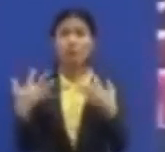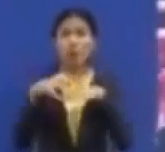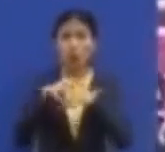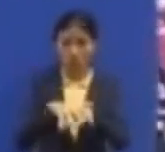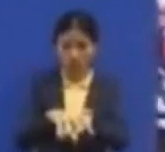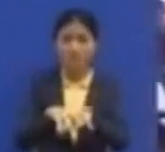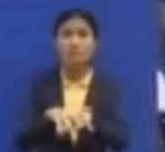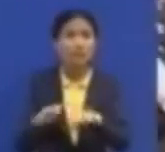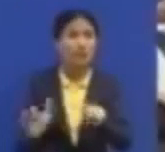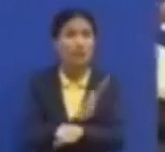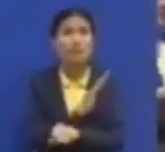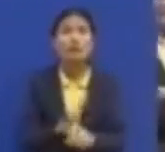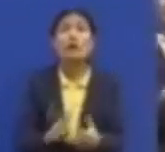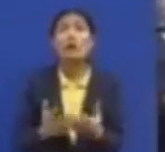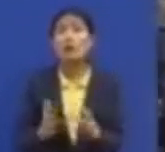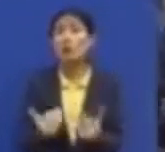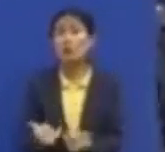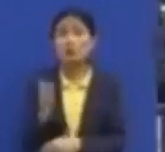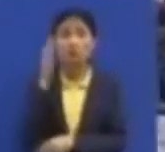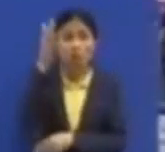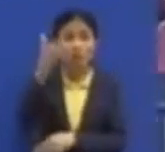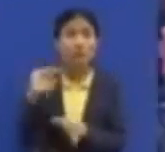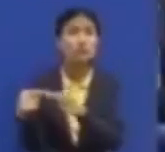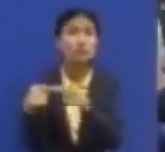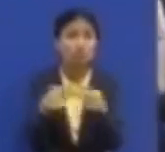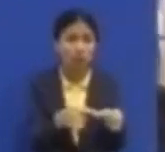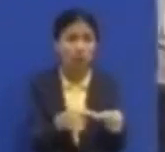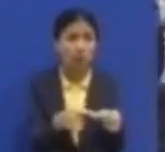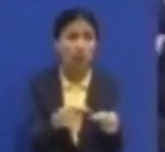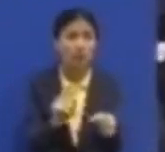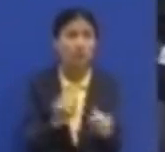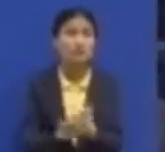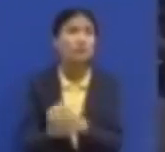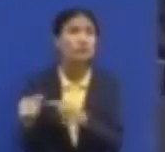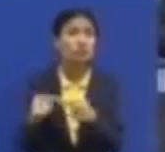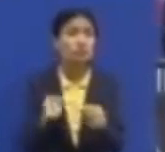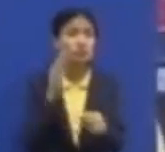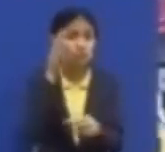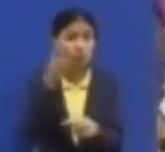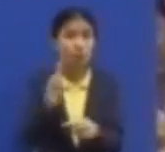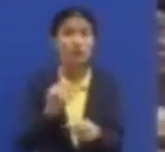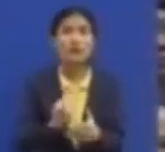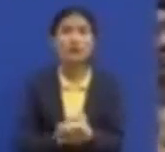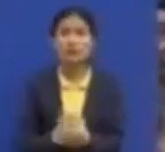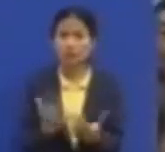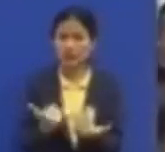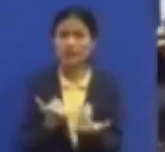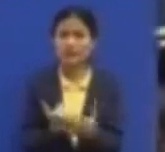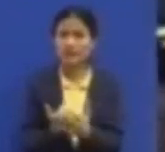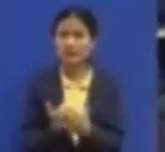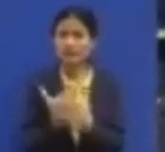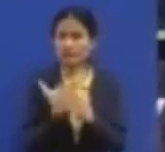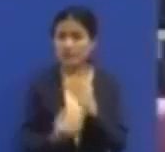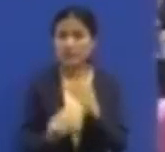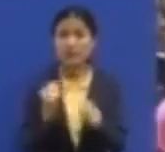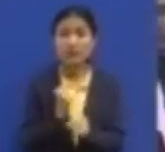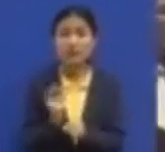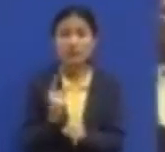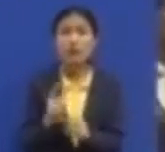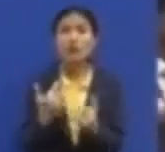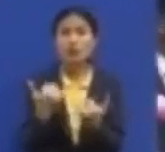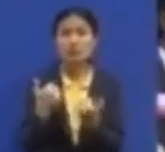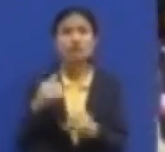จะไปติดตามขั้นตอนกระบวนการหลังจากนี้ว่าจะเป็นอย่างไรจะยังเหลืออีกนะครับทั้งเรื่องของการกล่าวคำปฏิญาณต